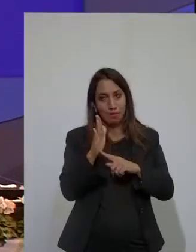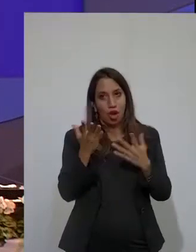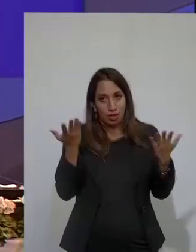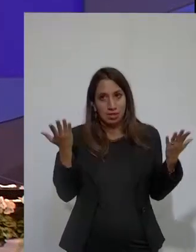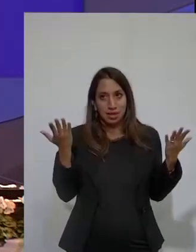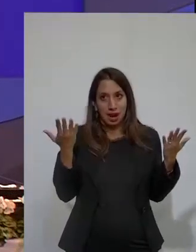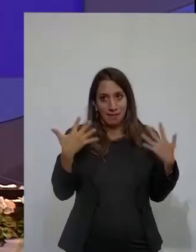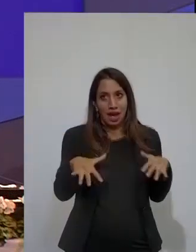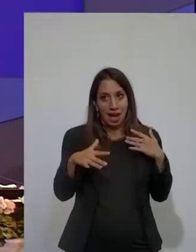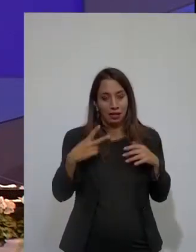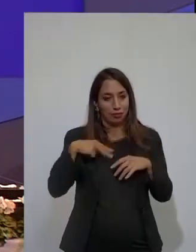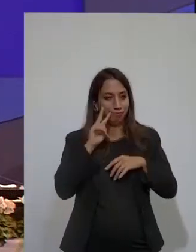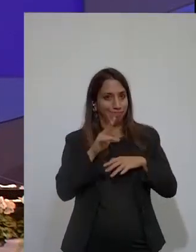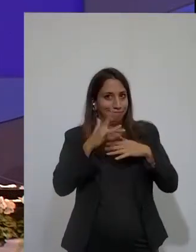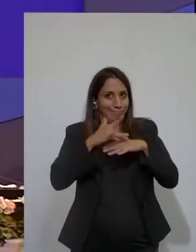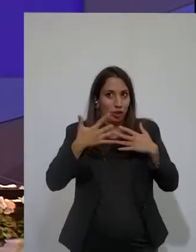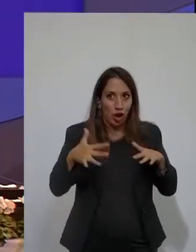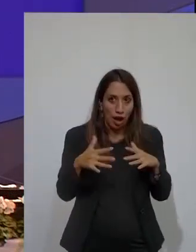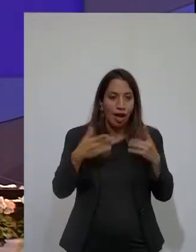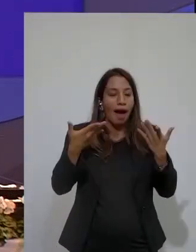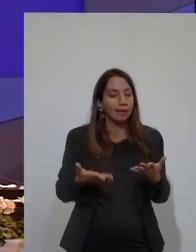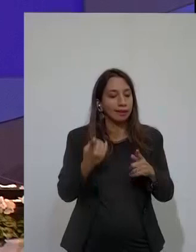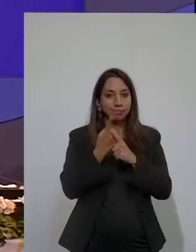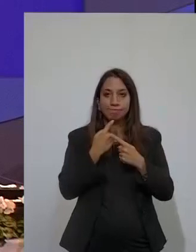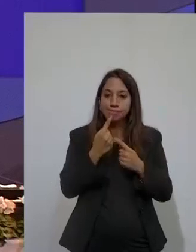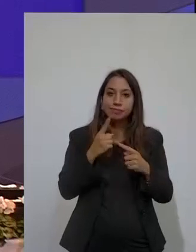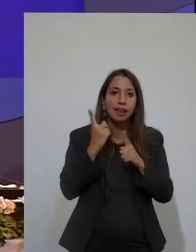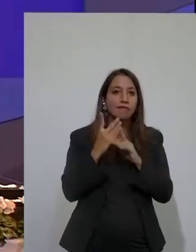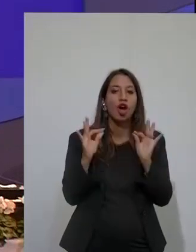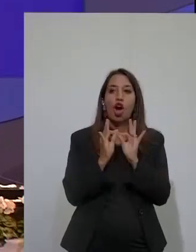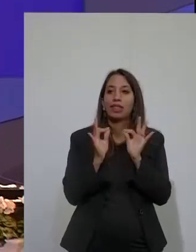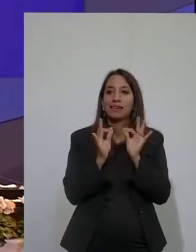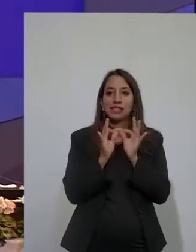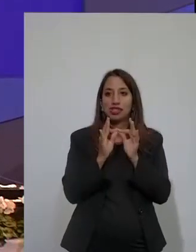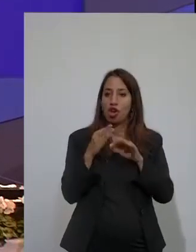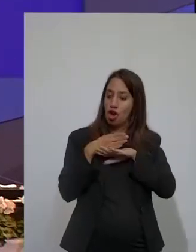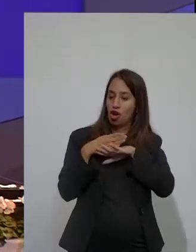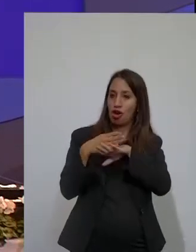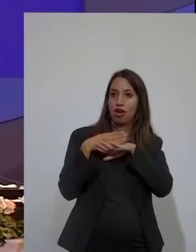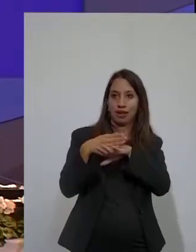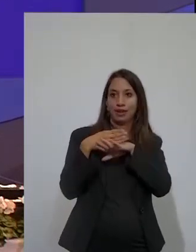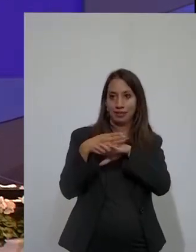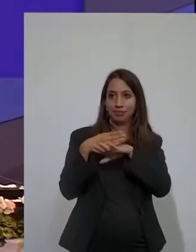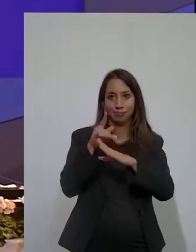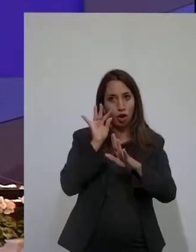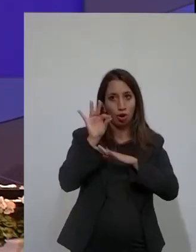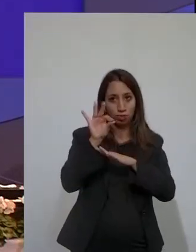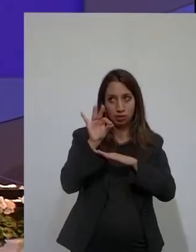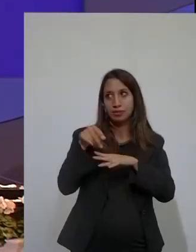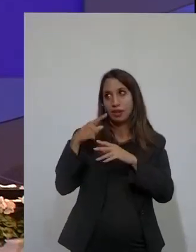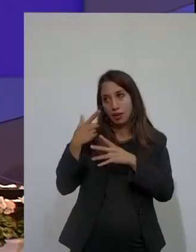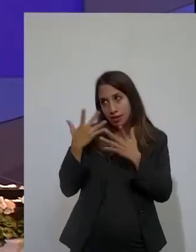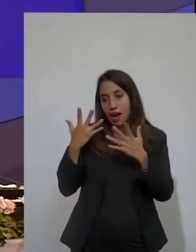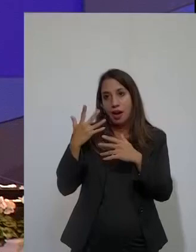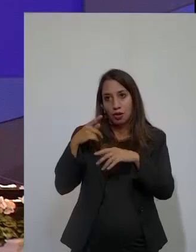con questa condivisione di intenti, ovviamente imprescindibile l'attività del Ministero, non